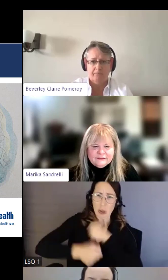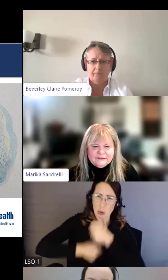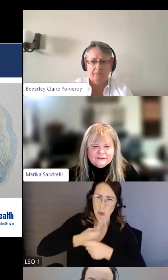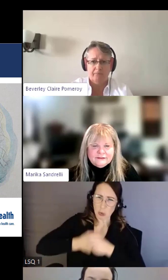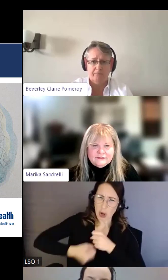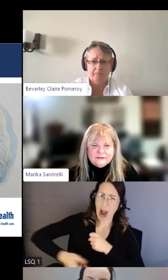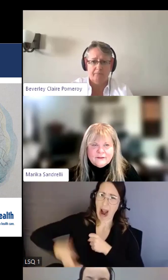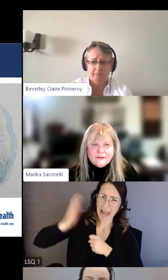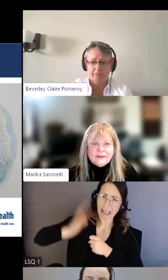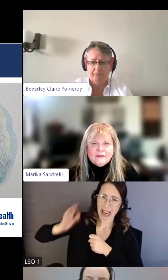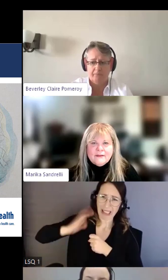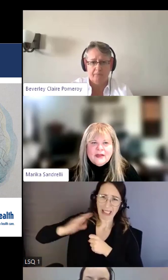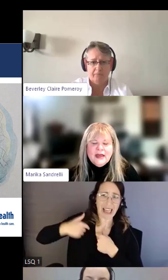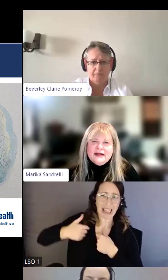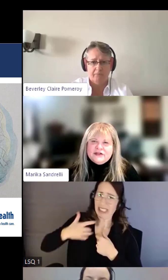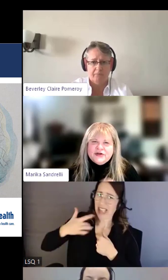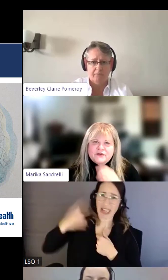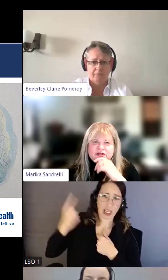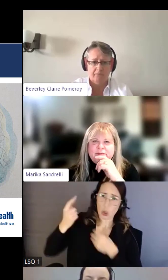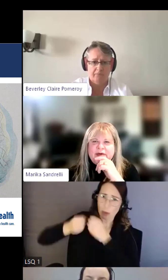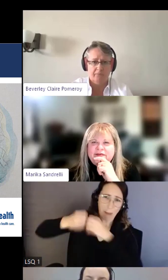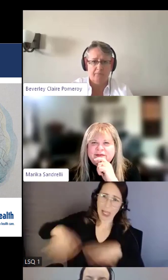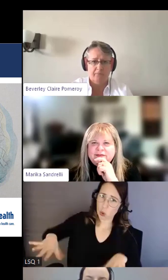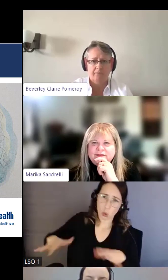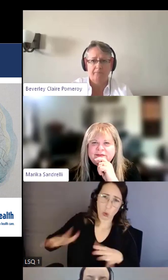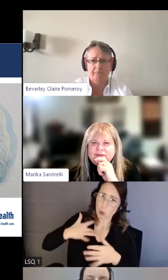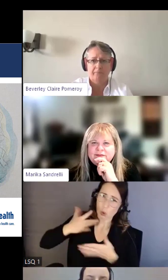Alors, je te passe la parole, Bev.